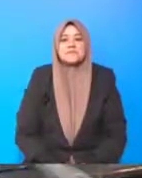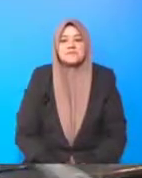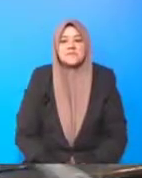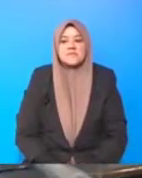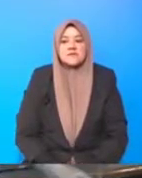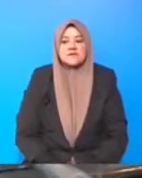Drive